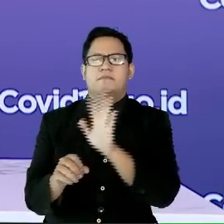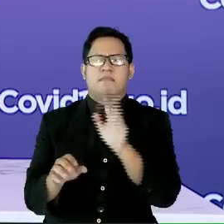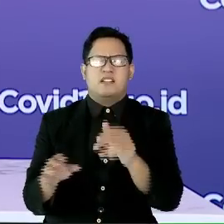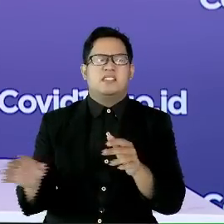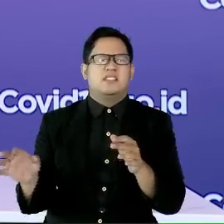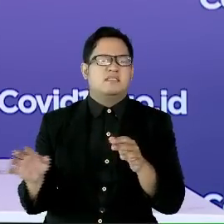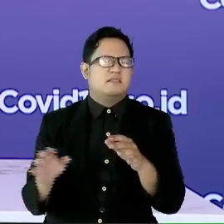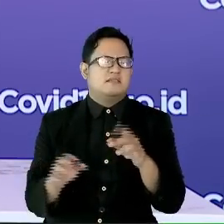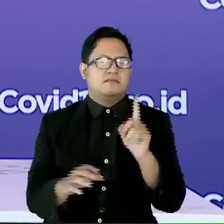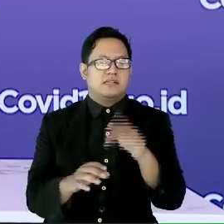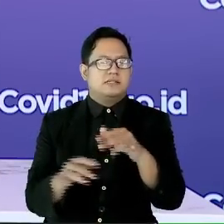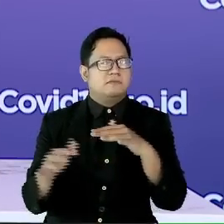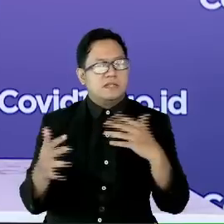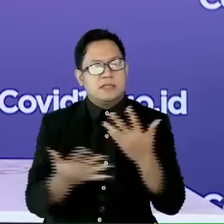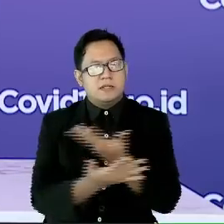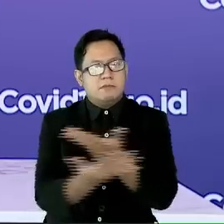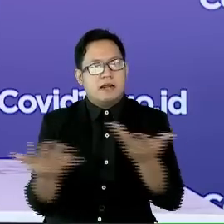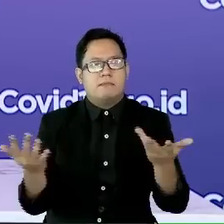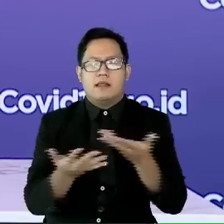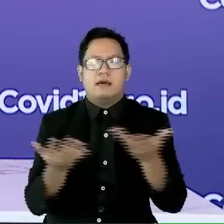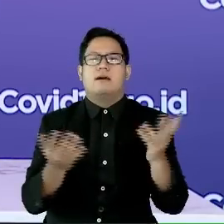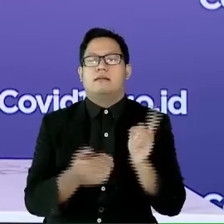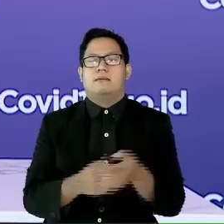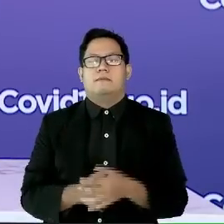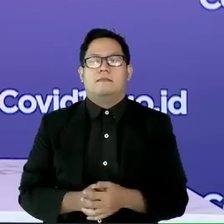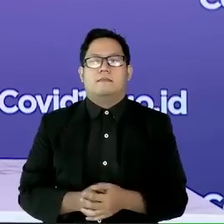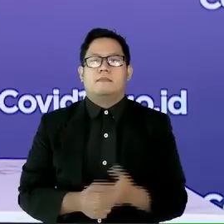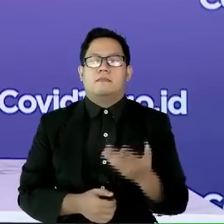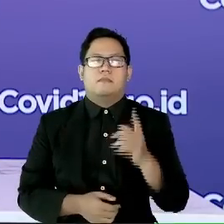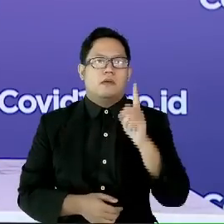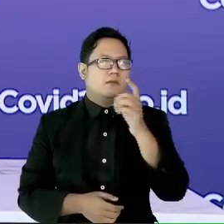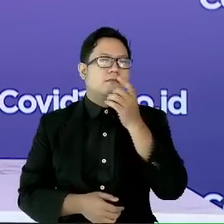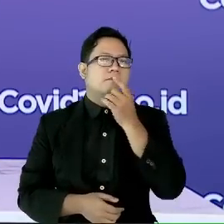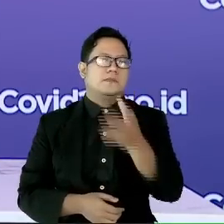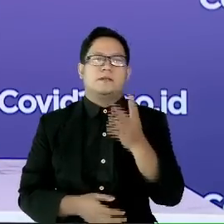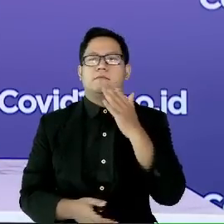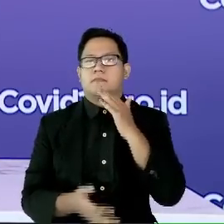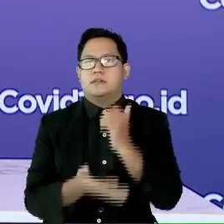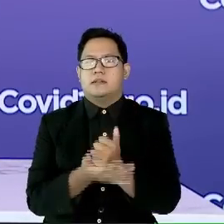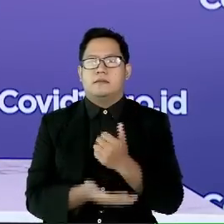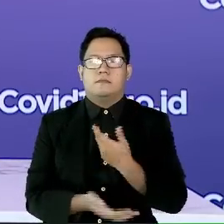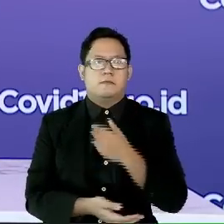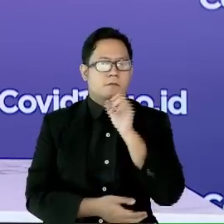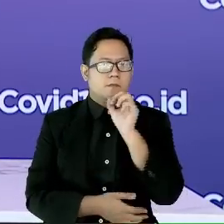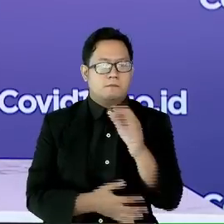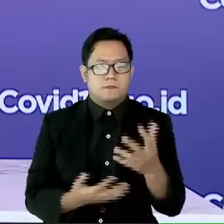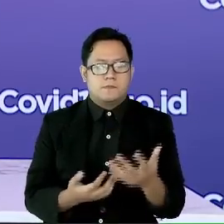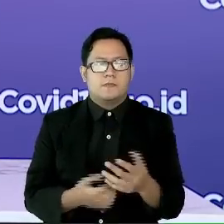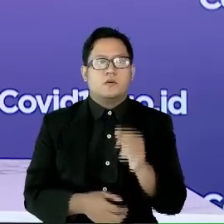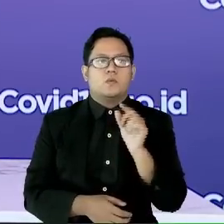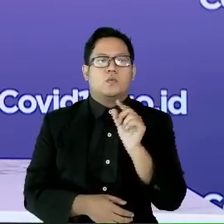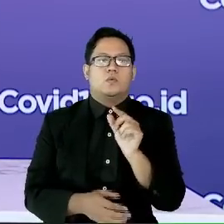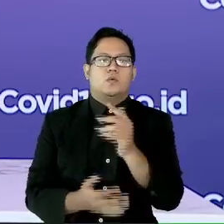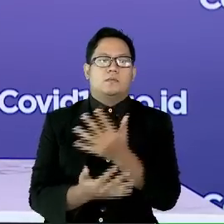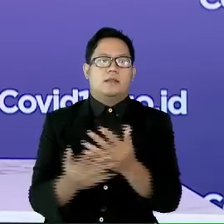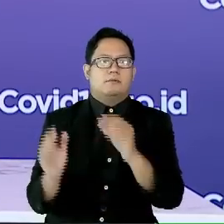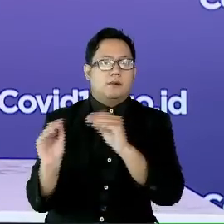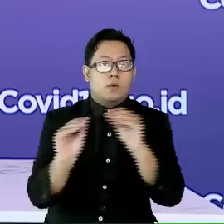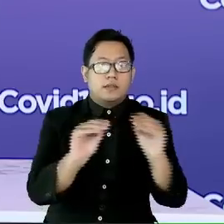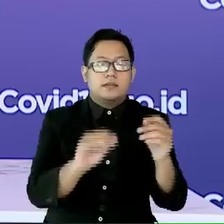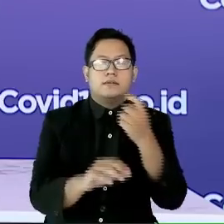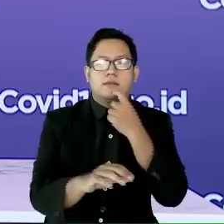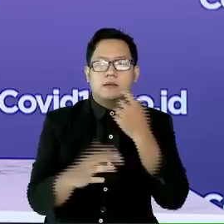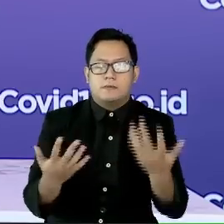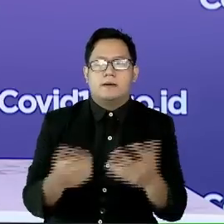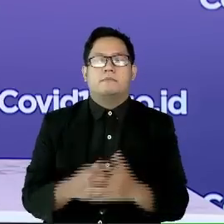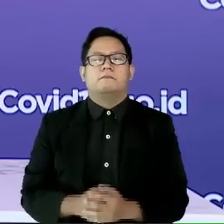dengan kita. Satu pesan penting yang ingin saya sampaikan sebagai bagian dari edukasi untuk masyarakat